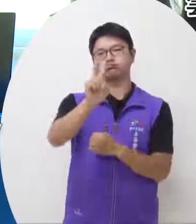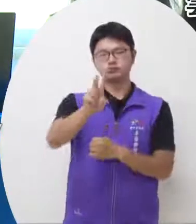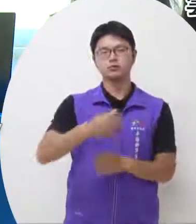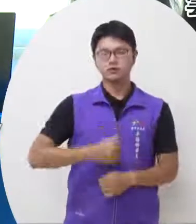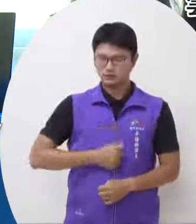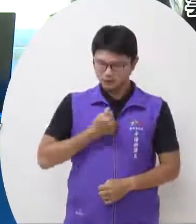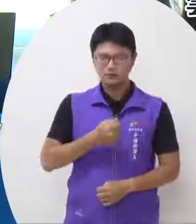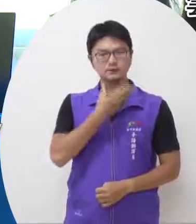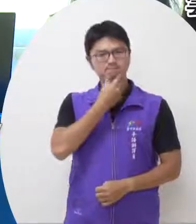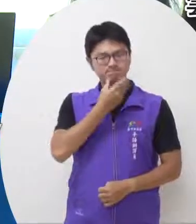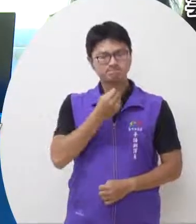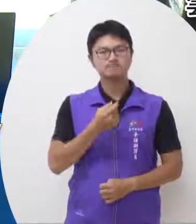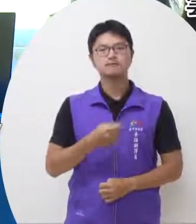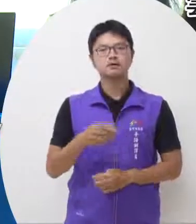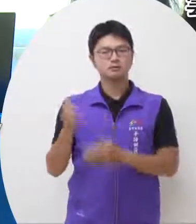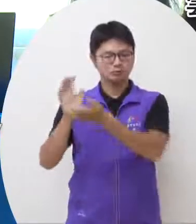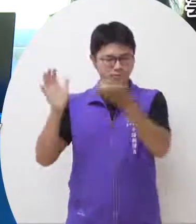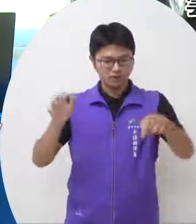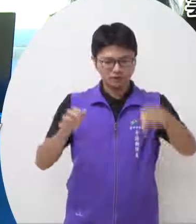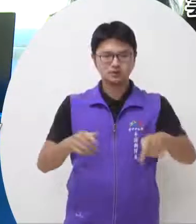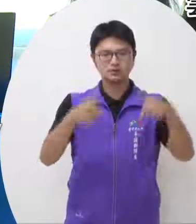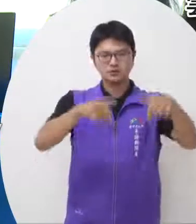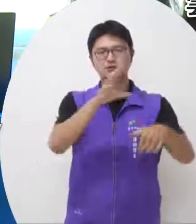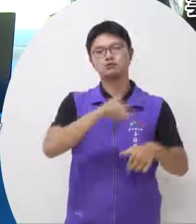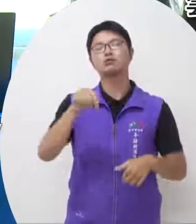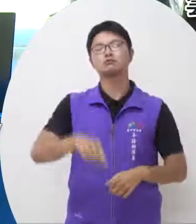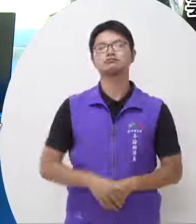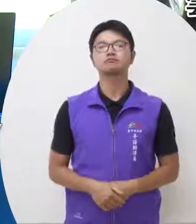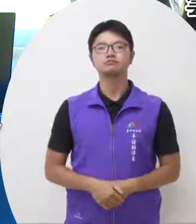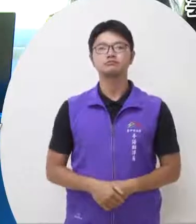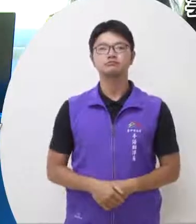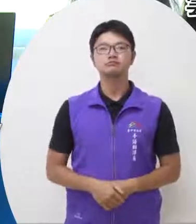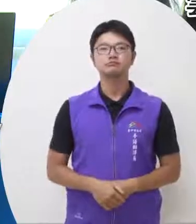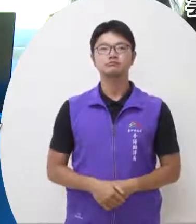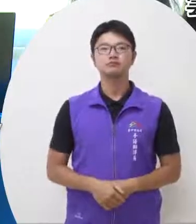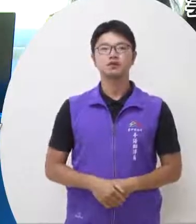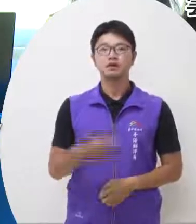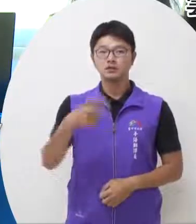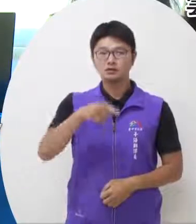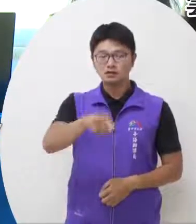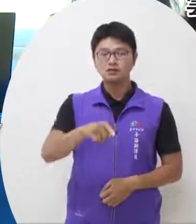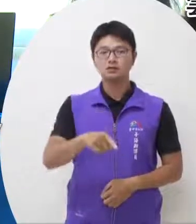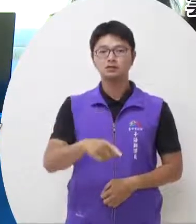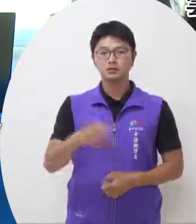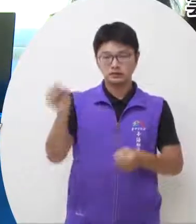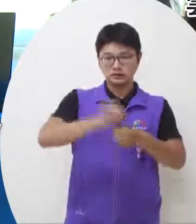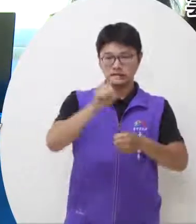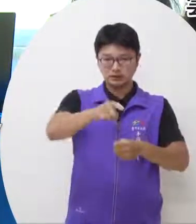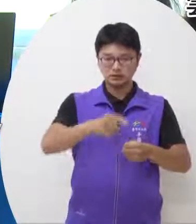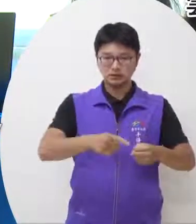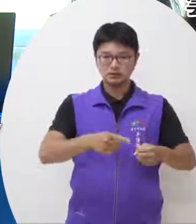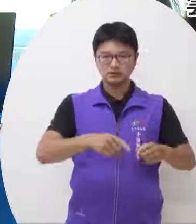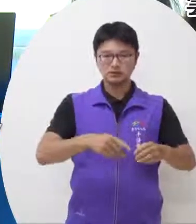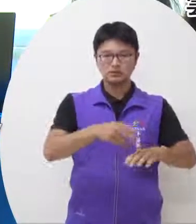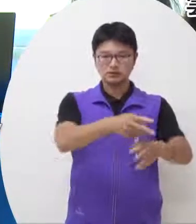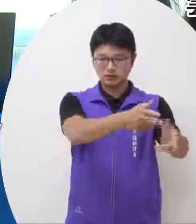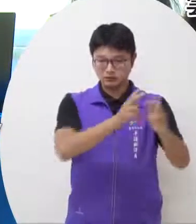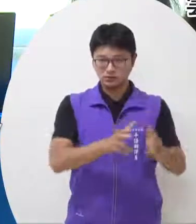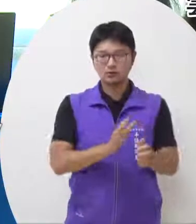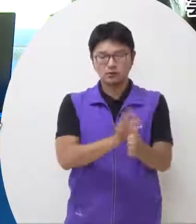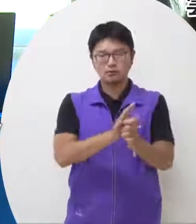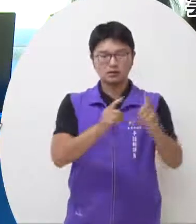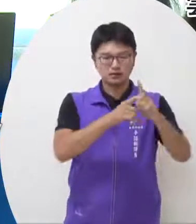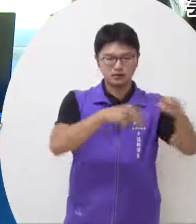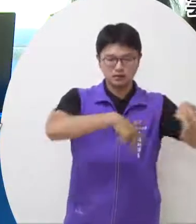居在西屯那西屯一号桥的一个建制那解决人车争道的一个问题那另外西安街